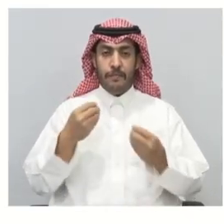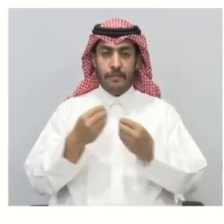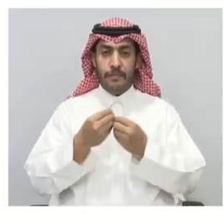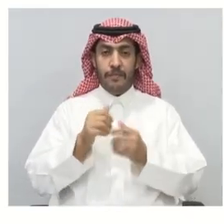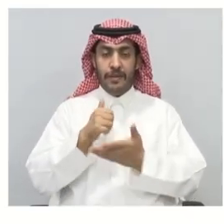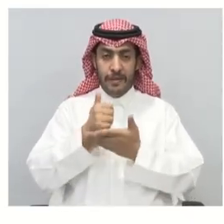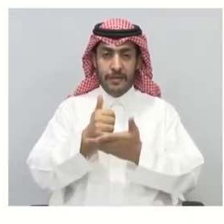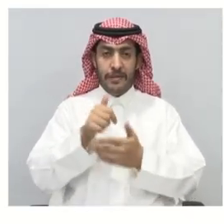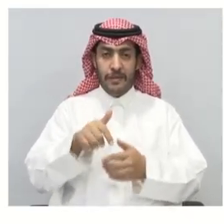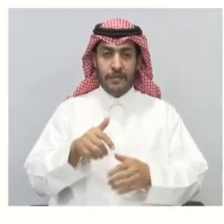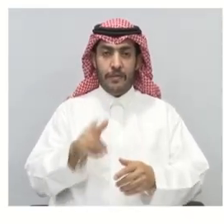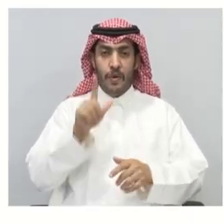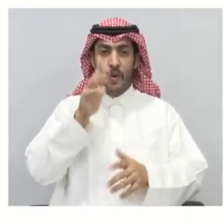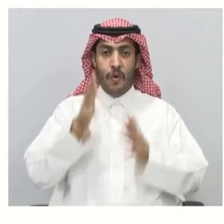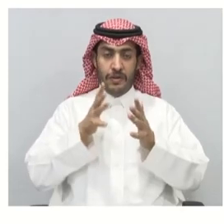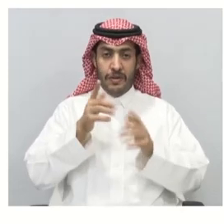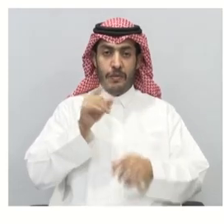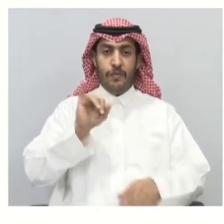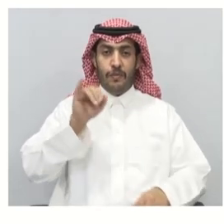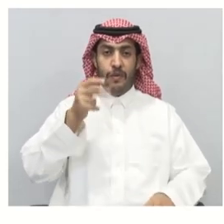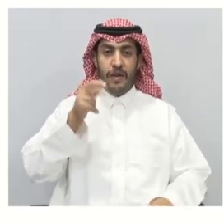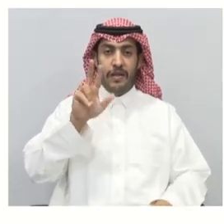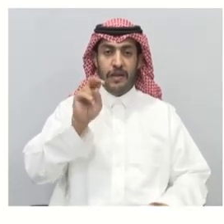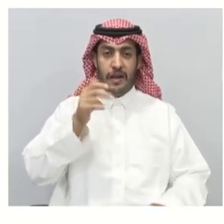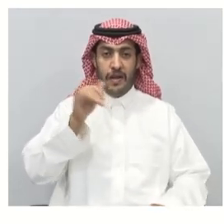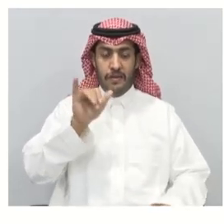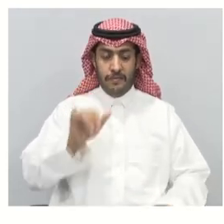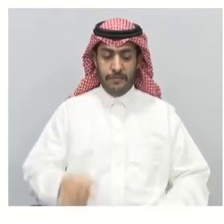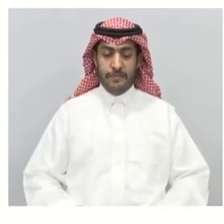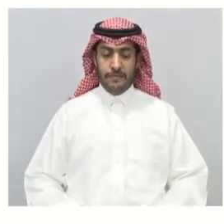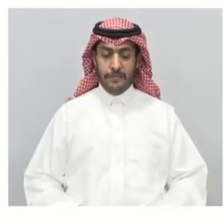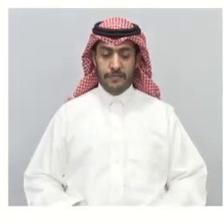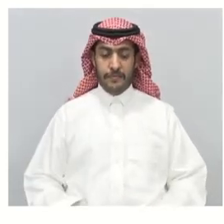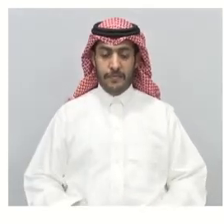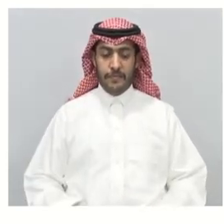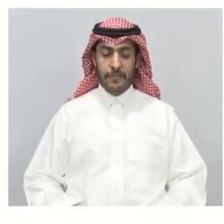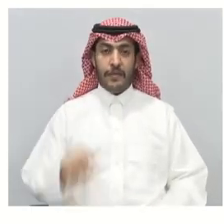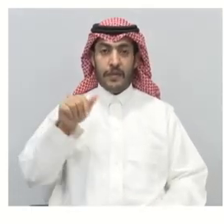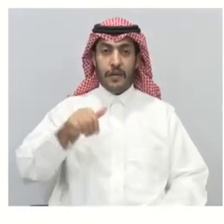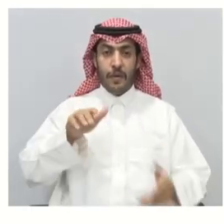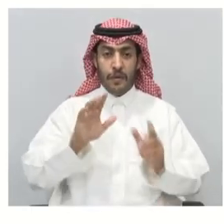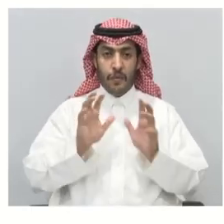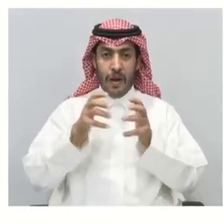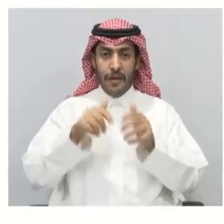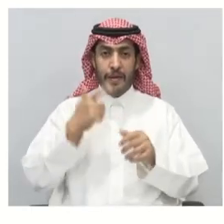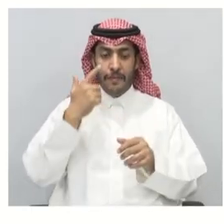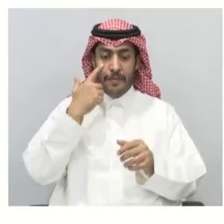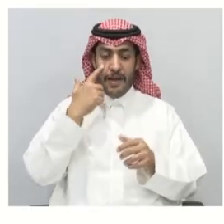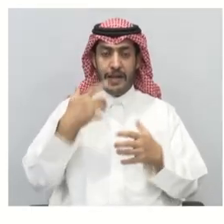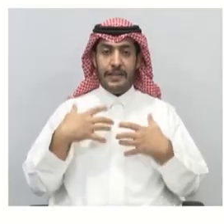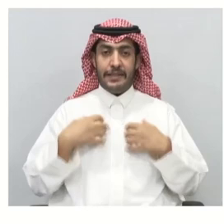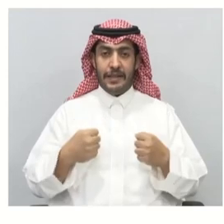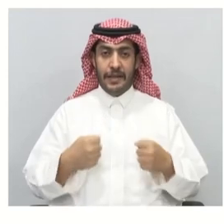تقديم هذا الدرس في لغتي الاشاره الاستاذ معاذ القرعاوي نحن في وحده البيئه